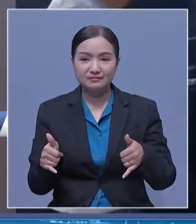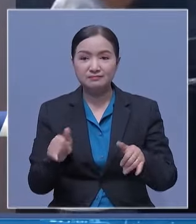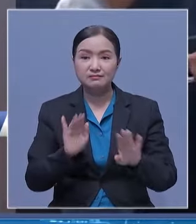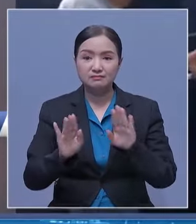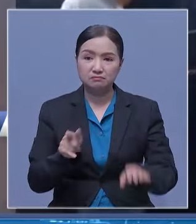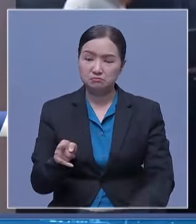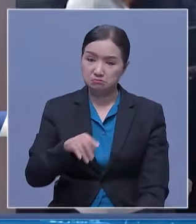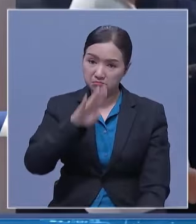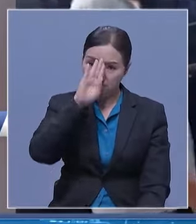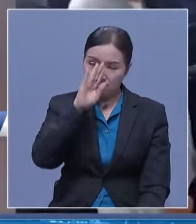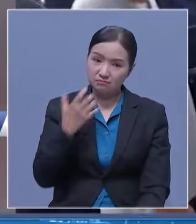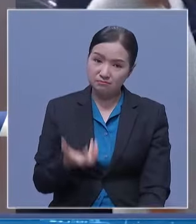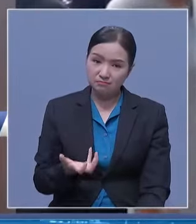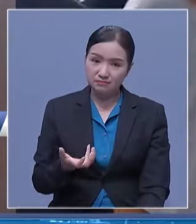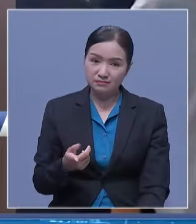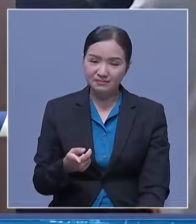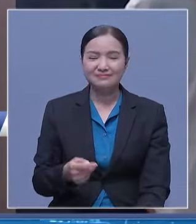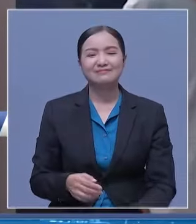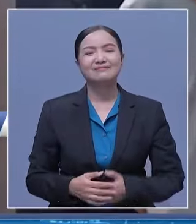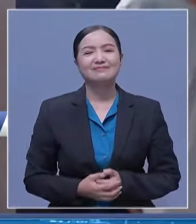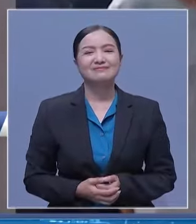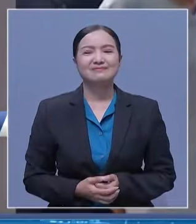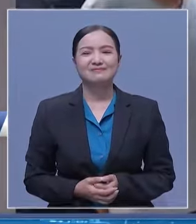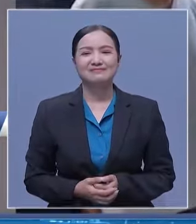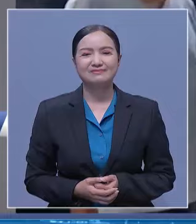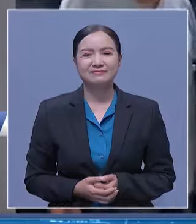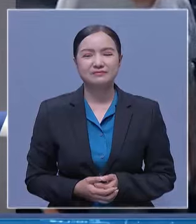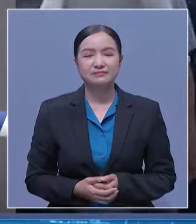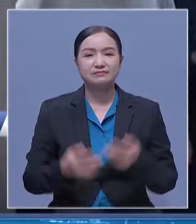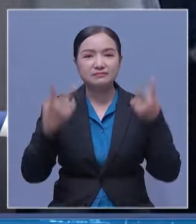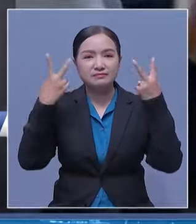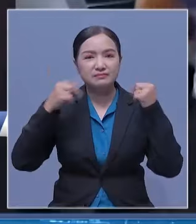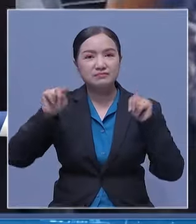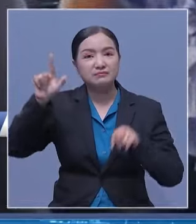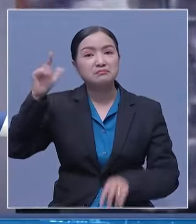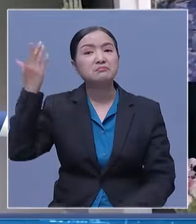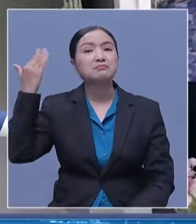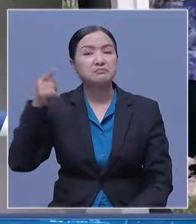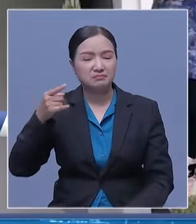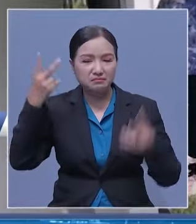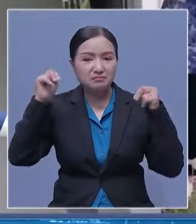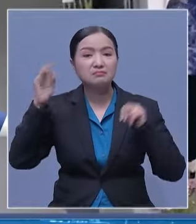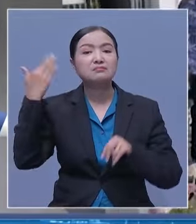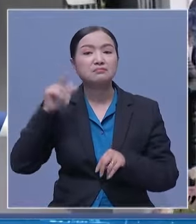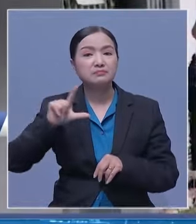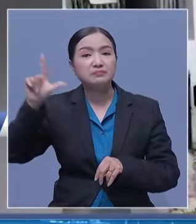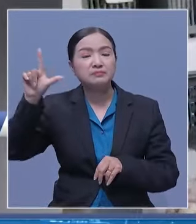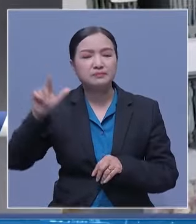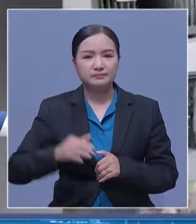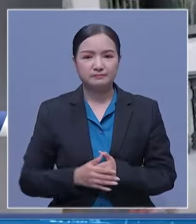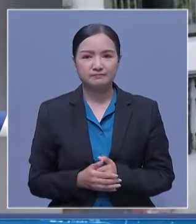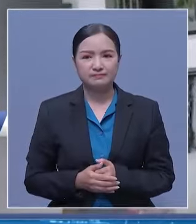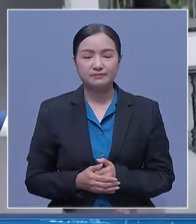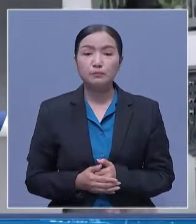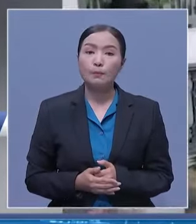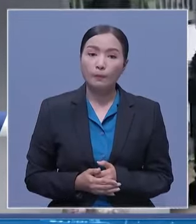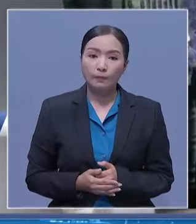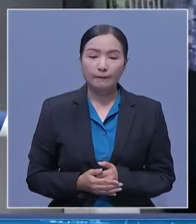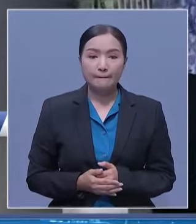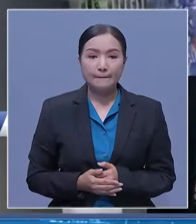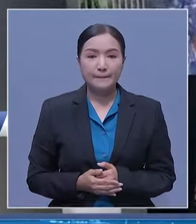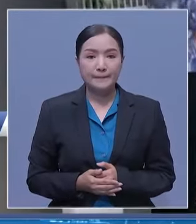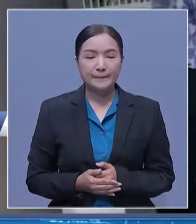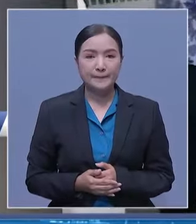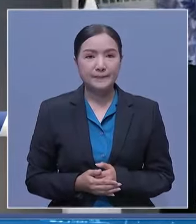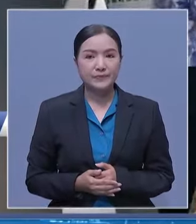อาจจะเป็นอย่างนั้นก็ได้ให้ดูภาพบรรยากาศของอดีตนายก ค่ะ แล้วก็มีคนตั้งข้อสังเกตว่าจะมีความเป็นไปได้ไหมคุณจอยว่